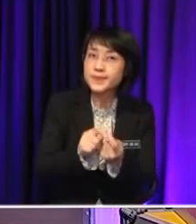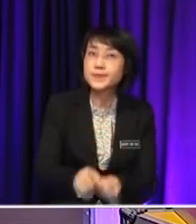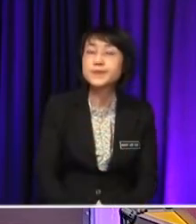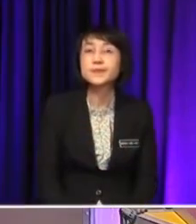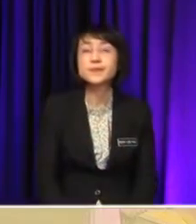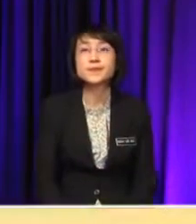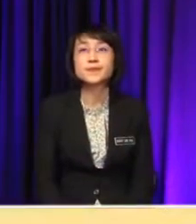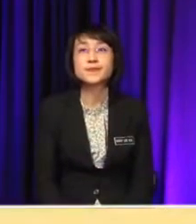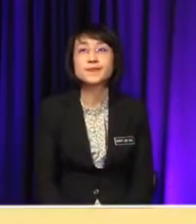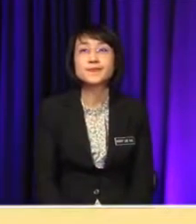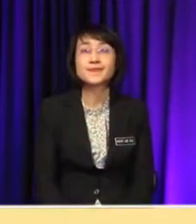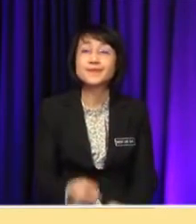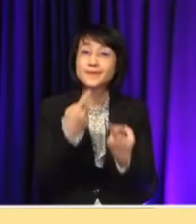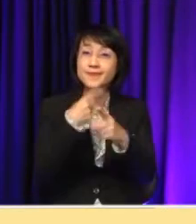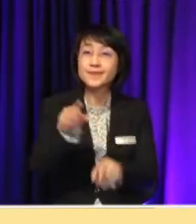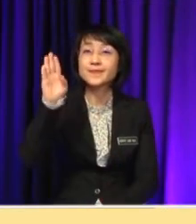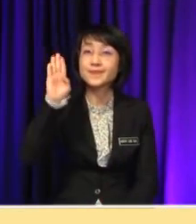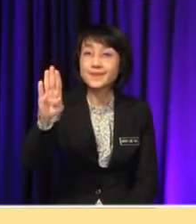sebenarnya adalah B yeah